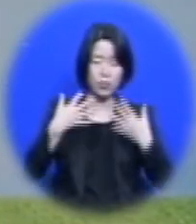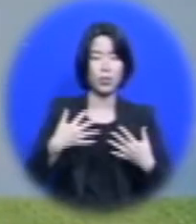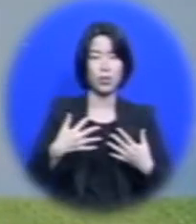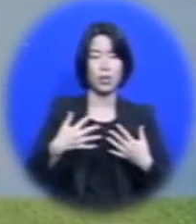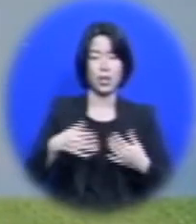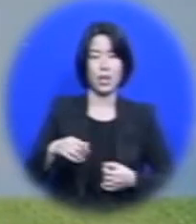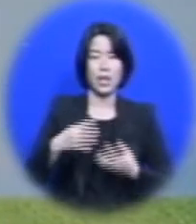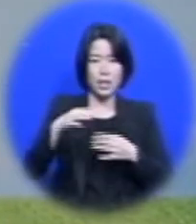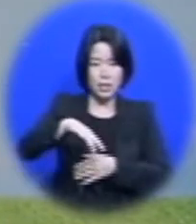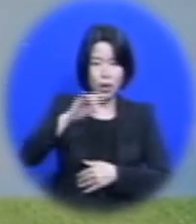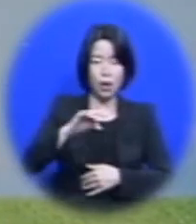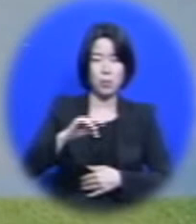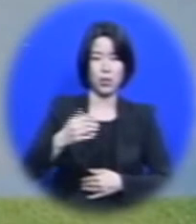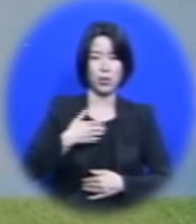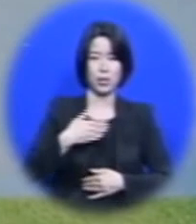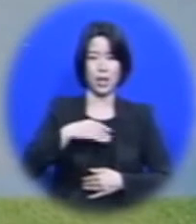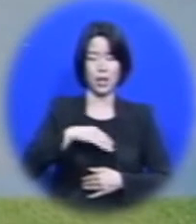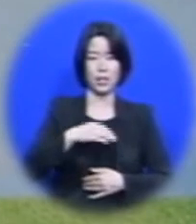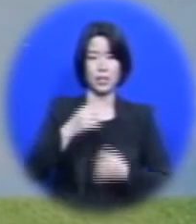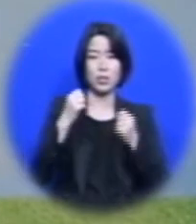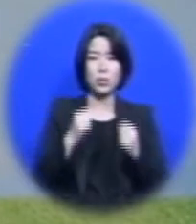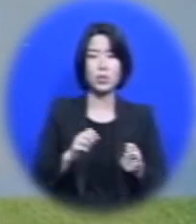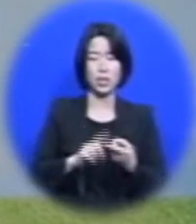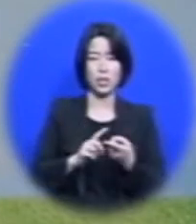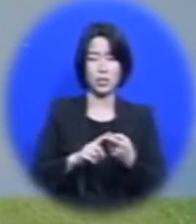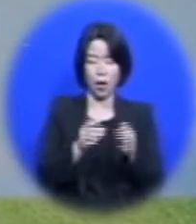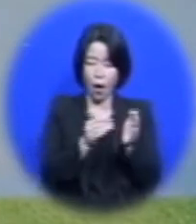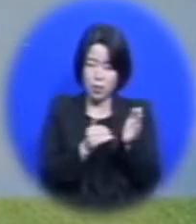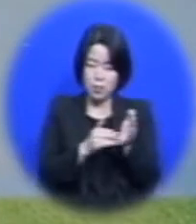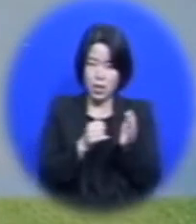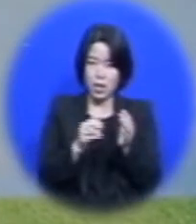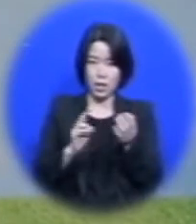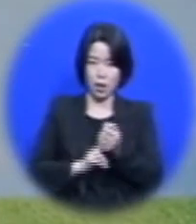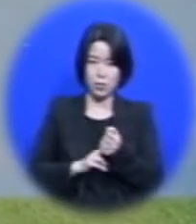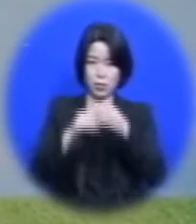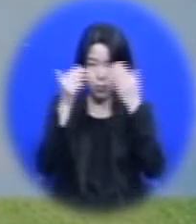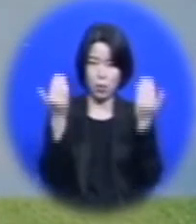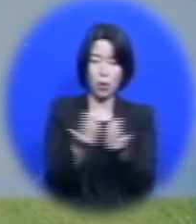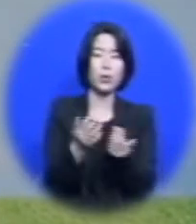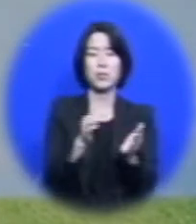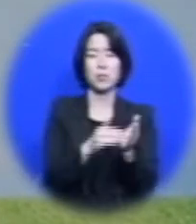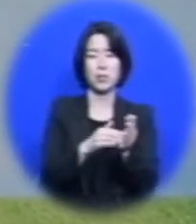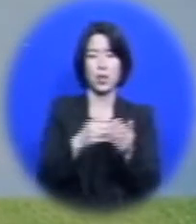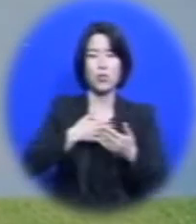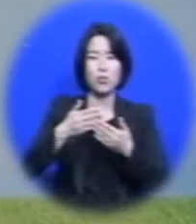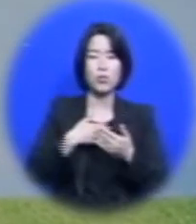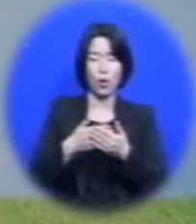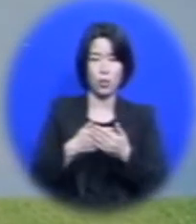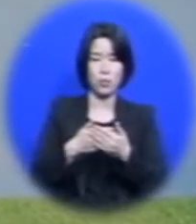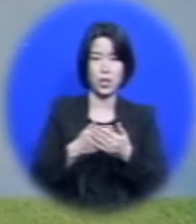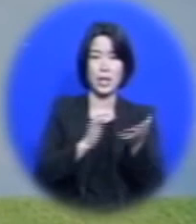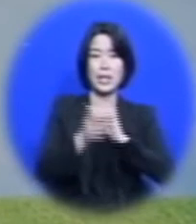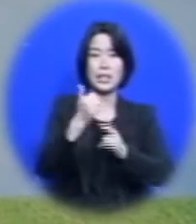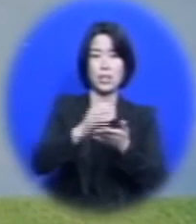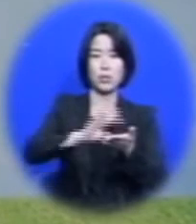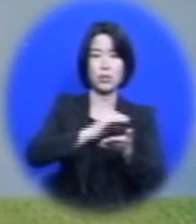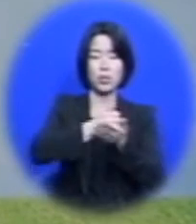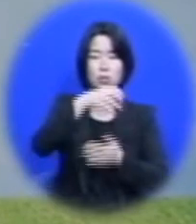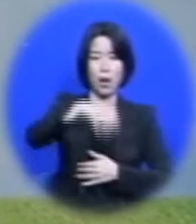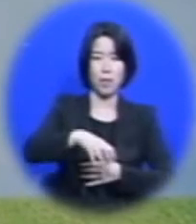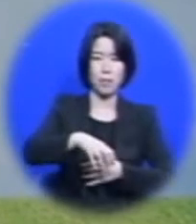처음으로 나라는 인간의 전 존재와 은밀히 감추고 있던 모든 비밀과 두려움이 예수 그리스도